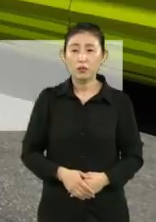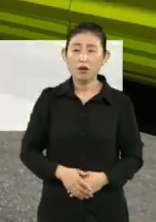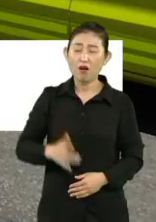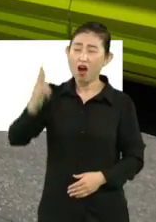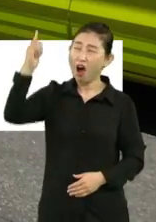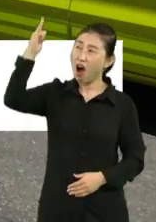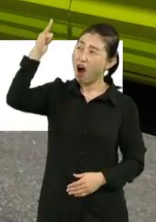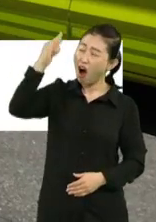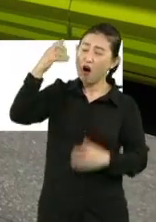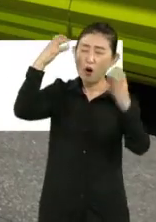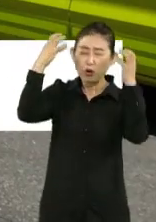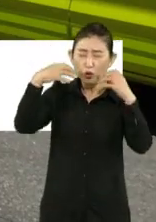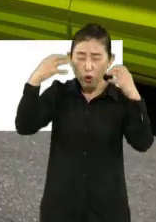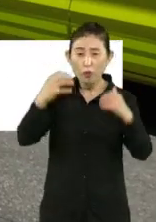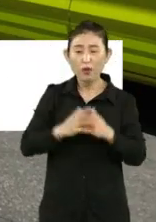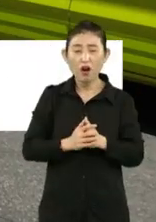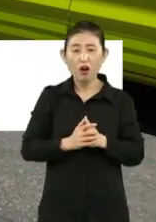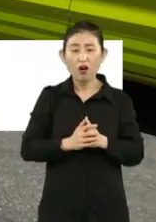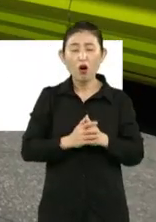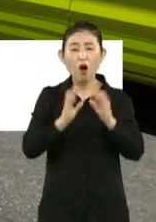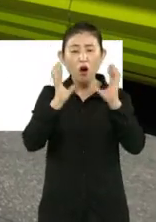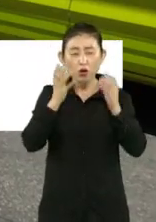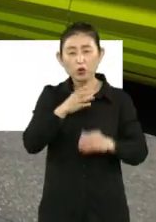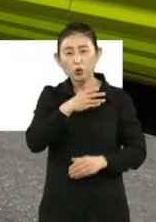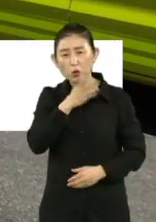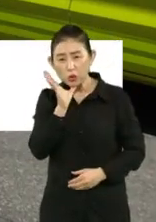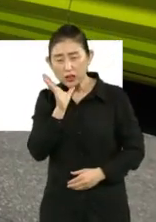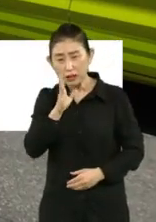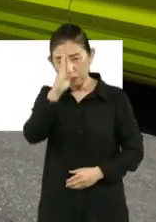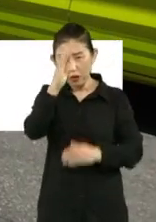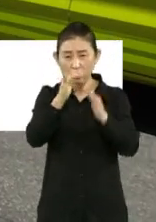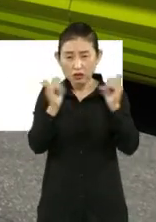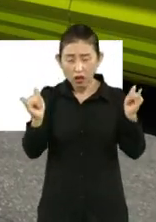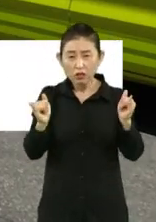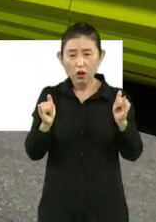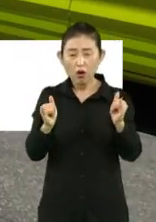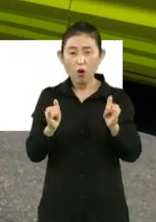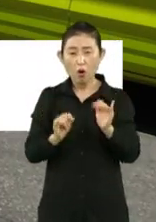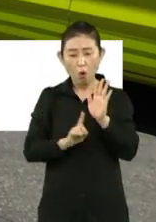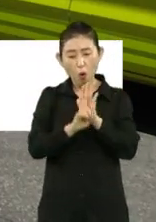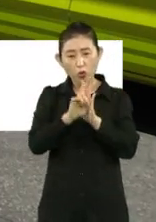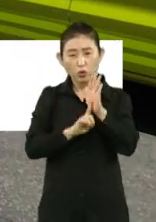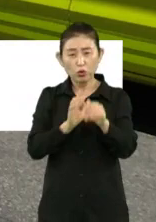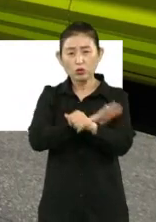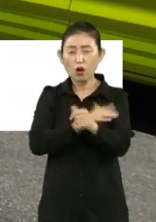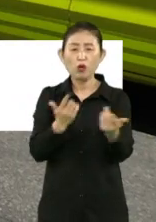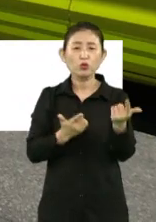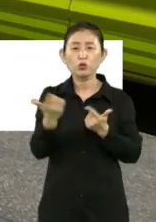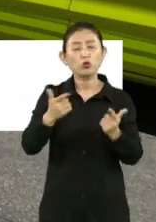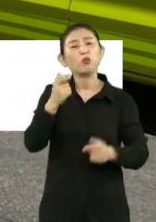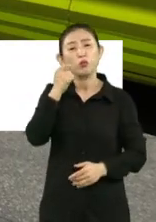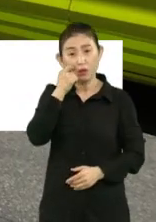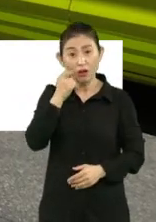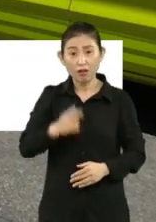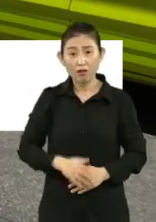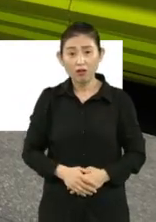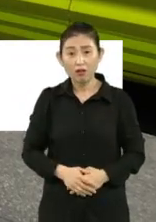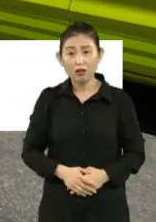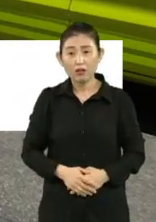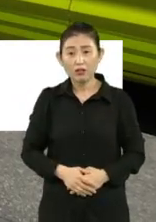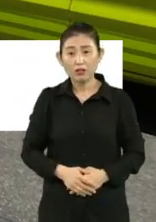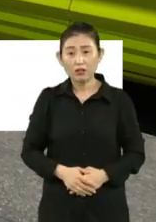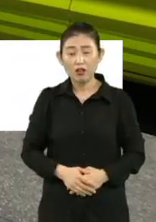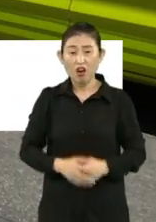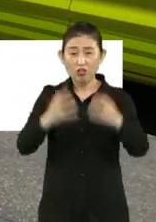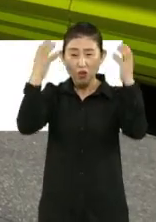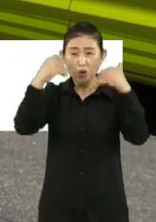자체가 많이 약해진 상태이기 때문에요. 건강한 성인에 비해서 온도를 조절하는 기능 자체가 많이 약해져 있습니다. 그러니까 이런